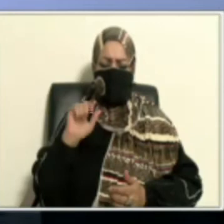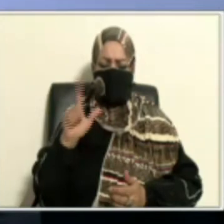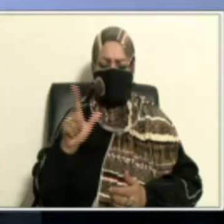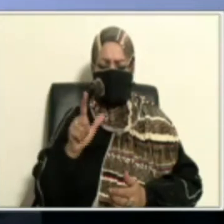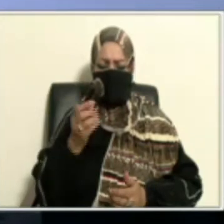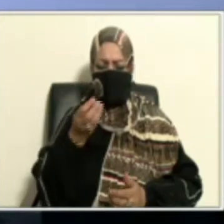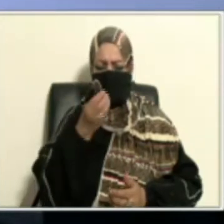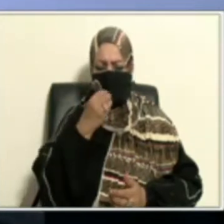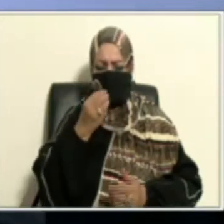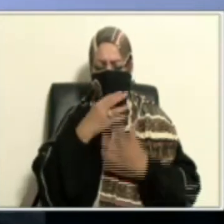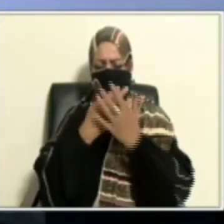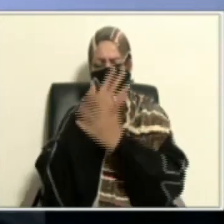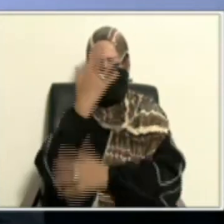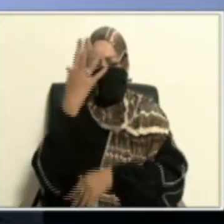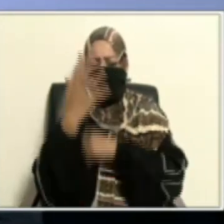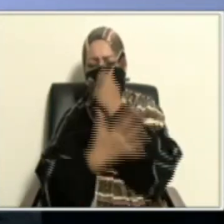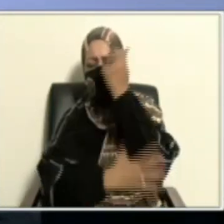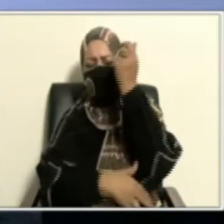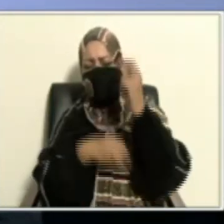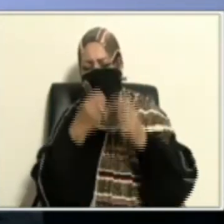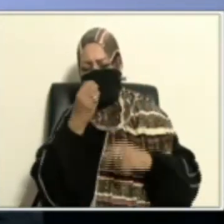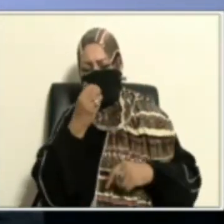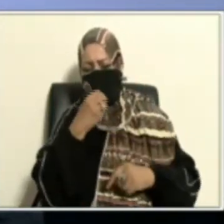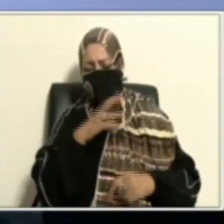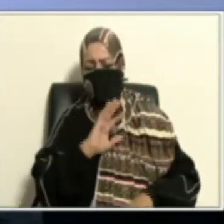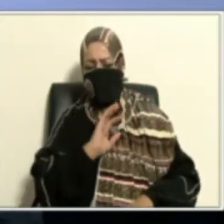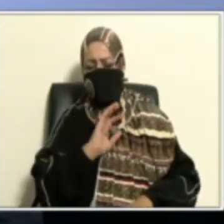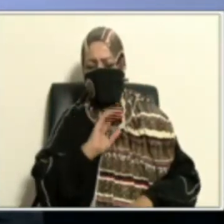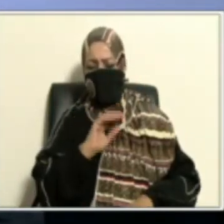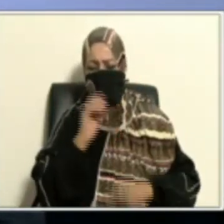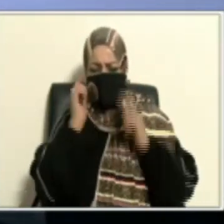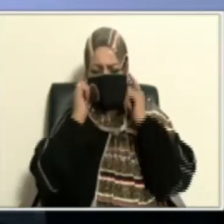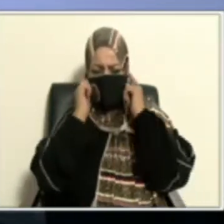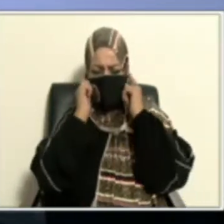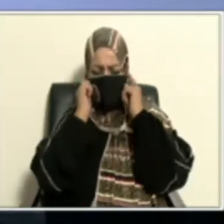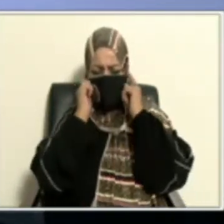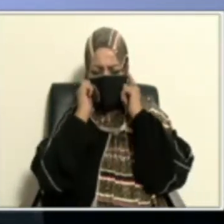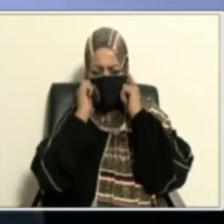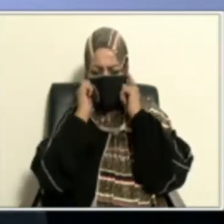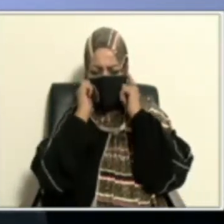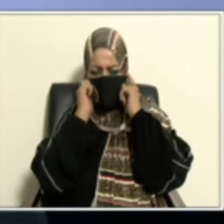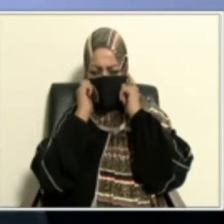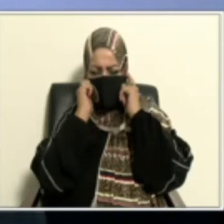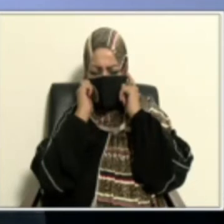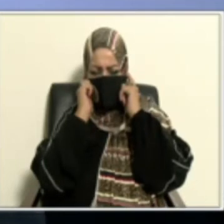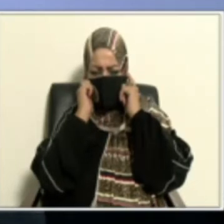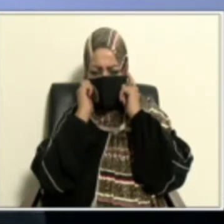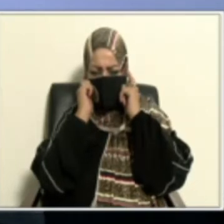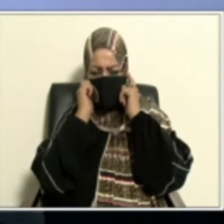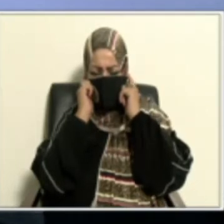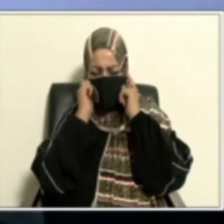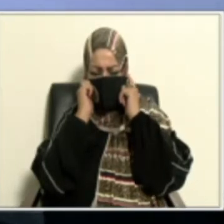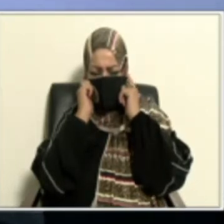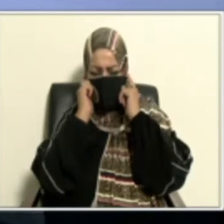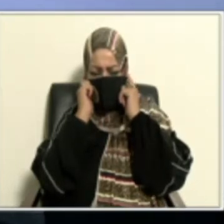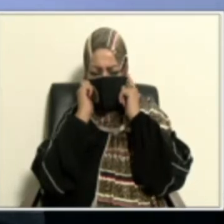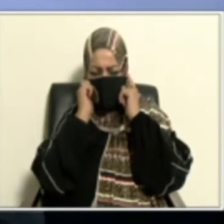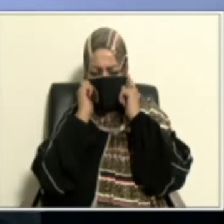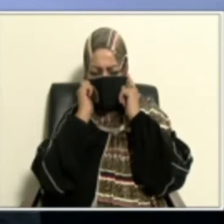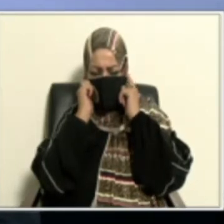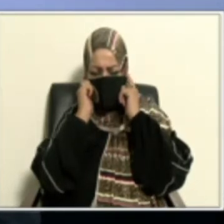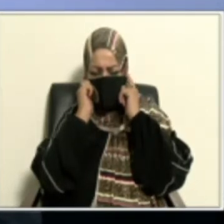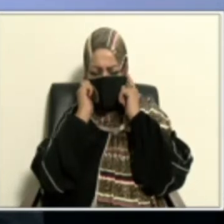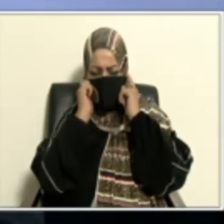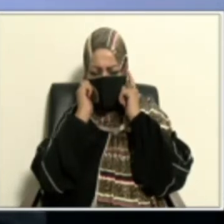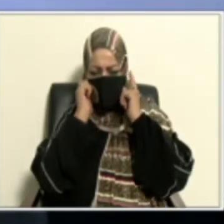احنا حتى في لحم الجزور وغيره يجوز لك أن تأكل ما شئت وتصلي بدون